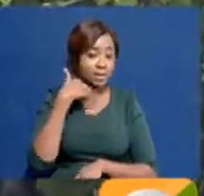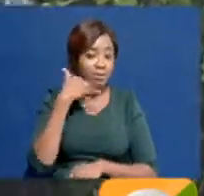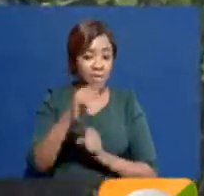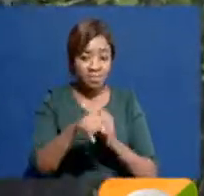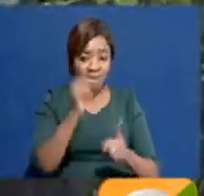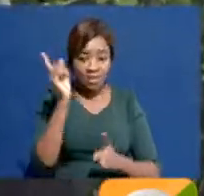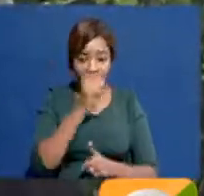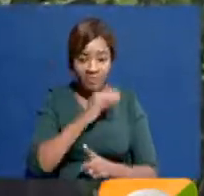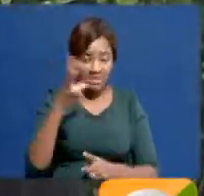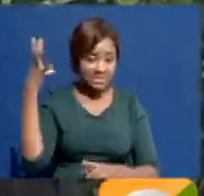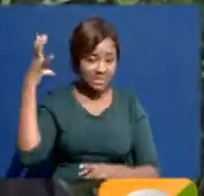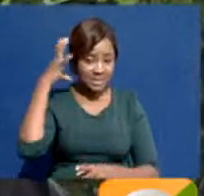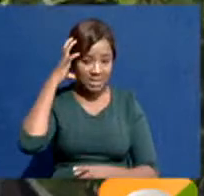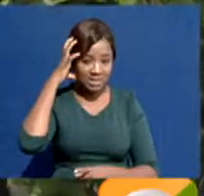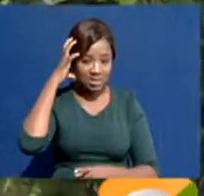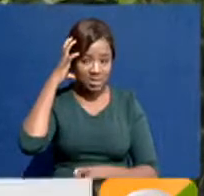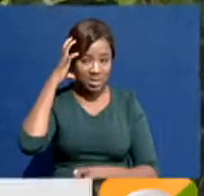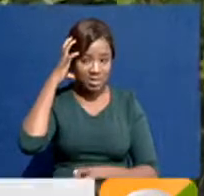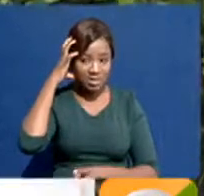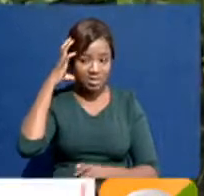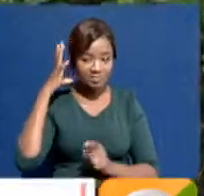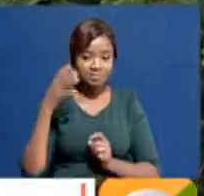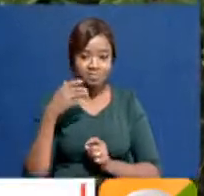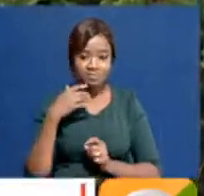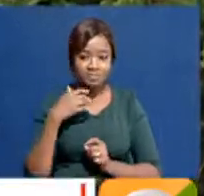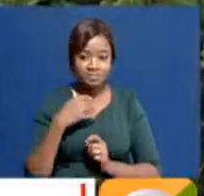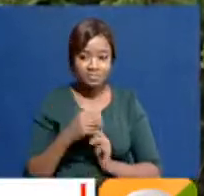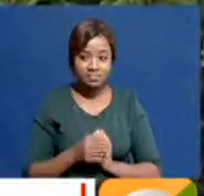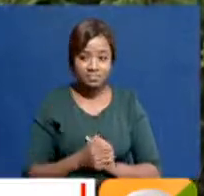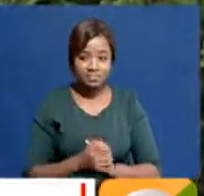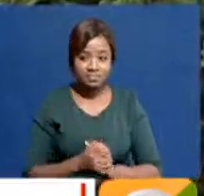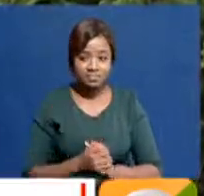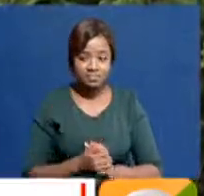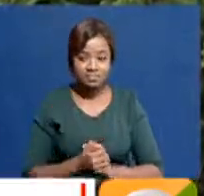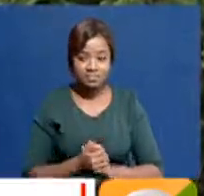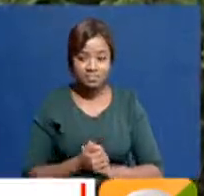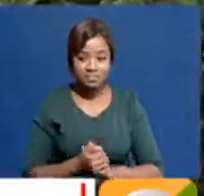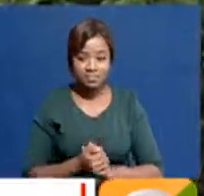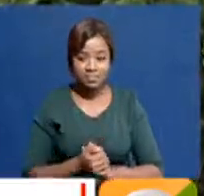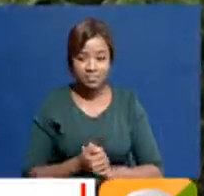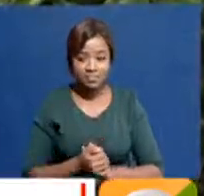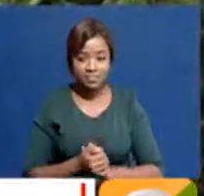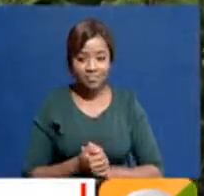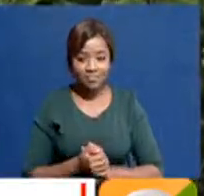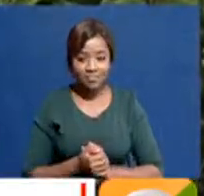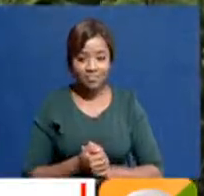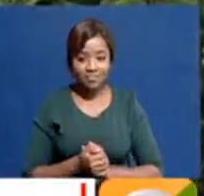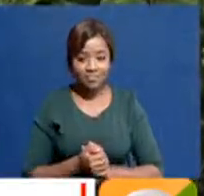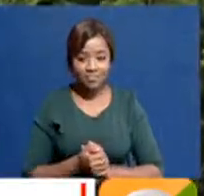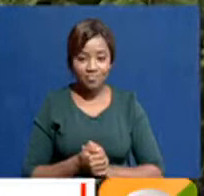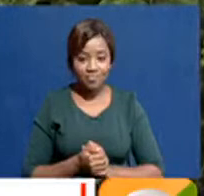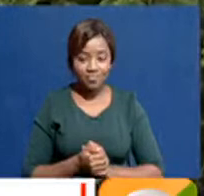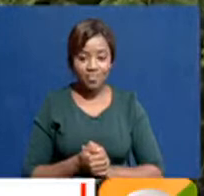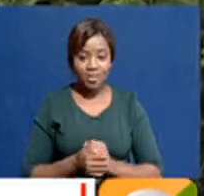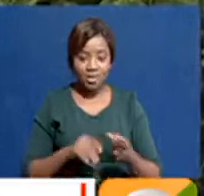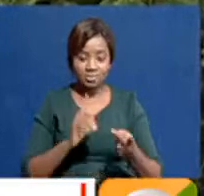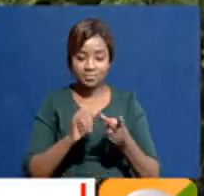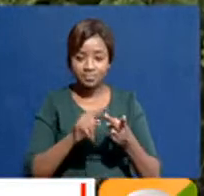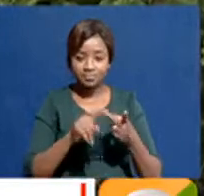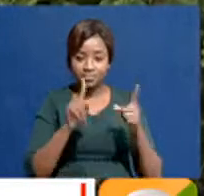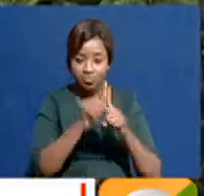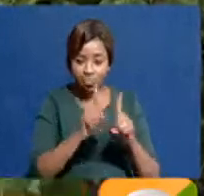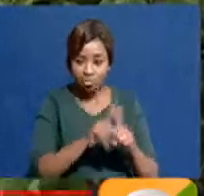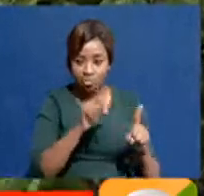ilitolewa tu kichwa kwa kitu kambao kalikuwa kwa tunaitaga lieke ole, na huko ndani ya matumbo